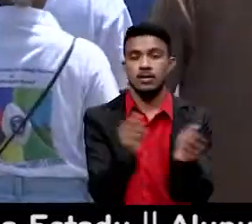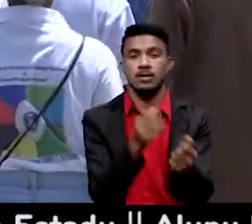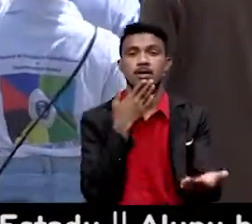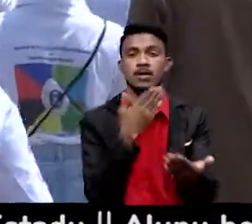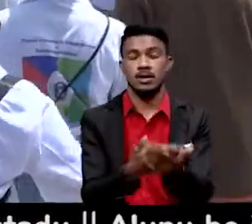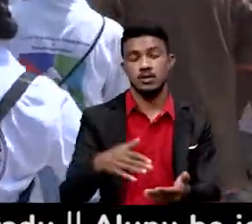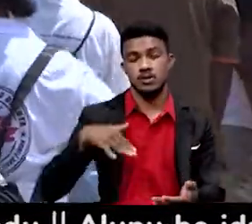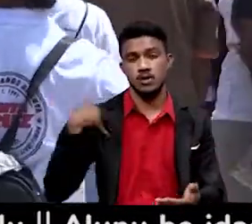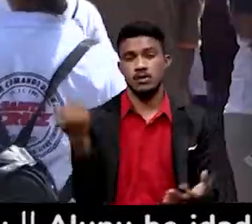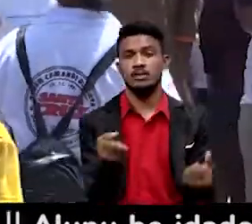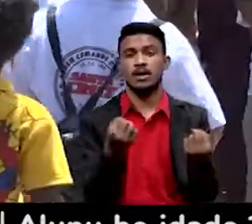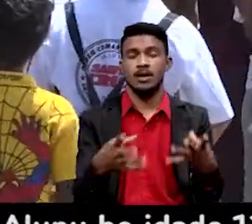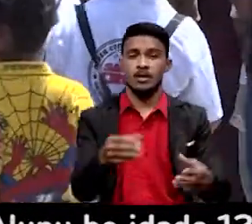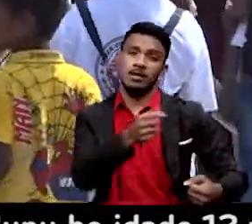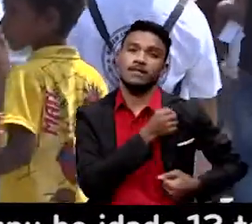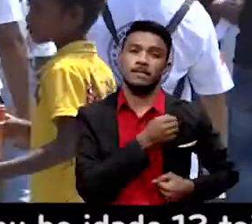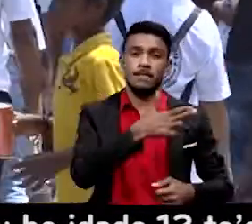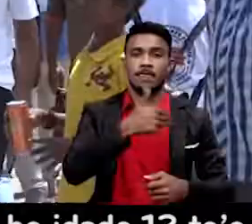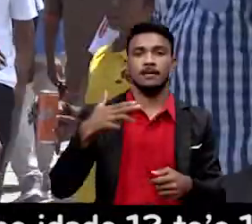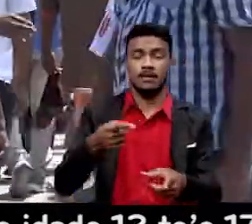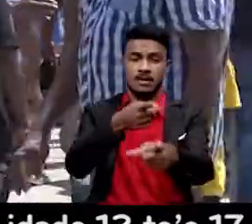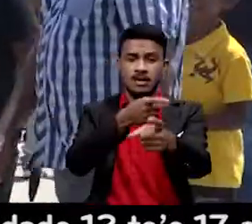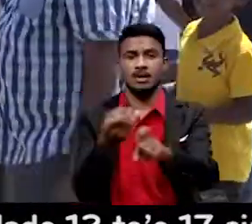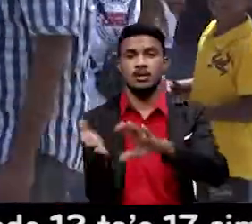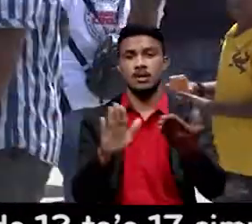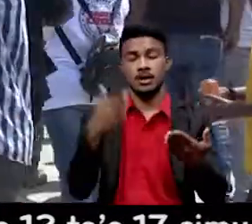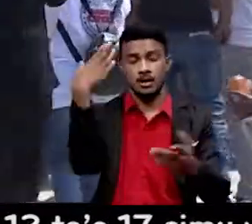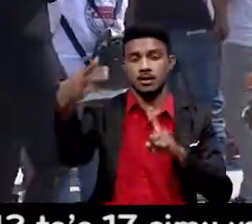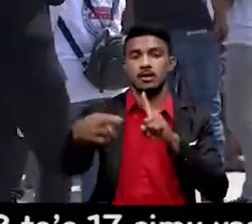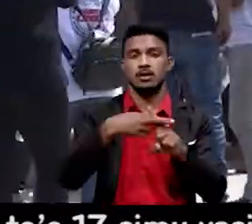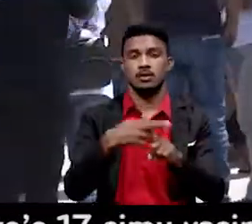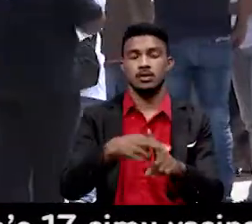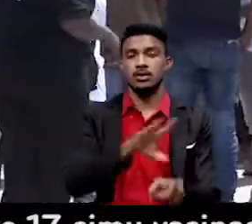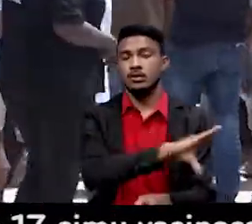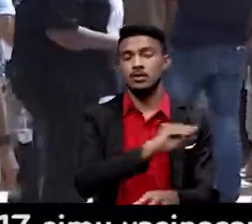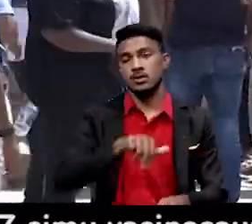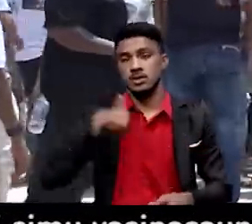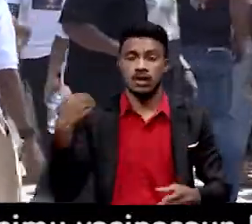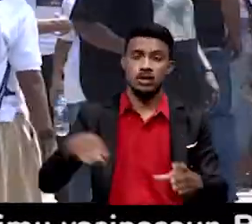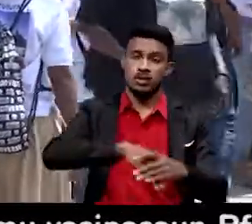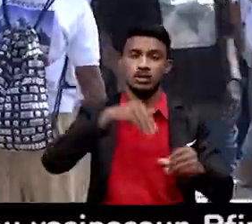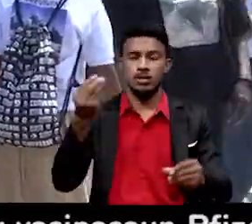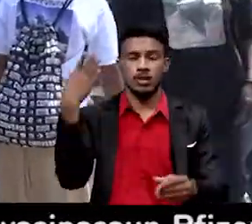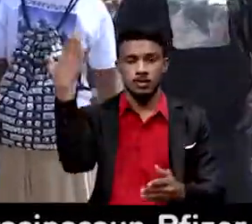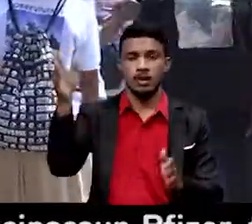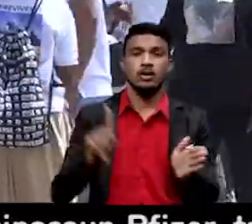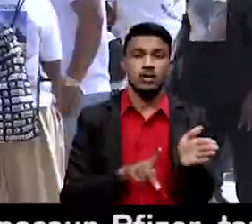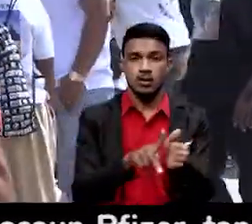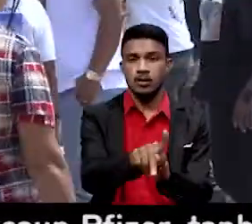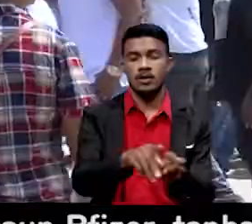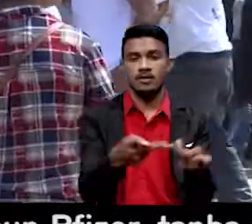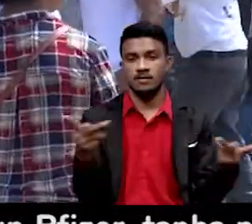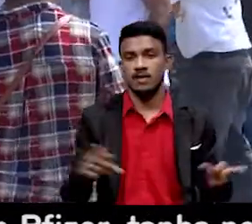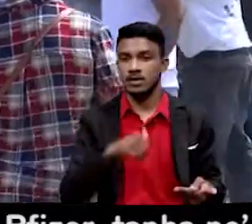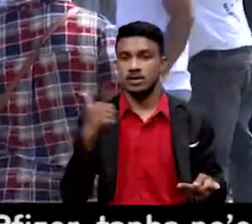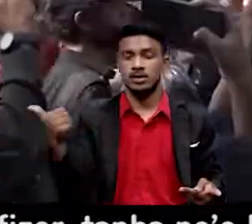rihun nebe militar Indonesia tiro mate ya Santa Cruz no Balon Lorisai ba ohoya fatin seluk. Ni ruin